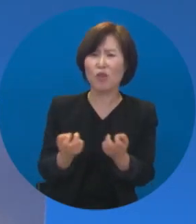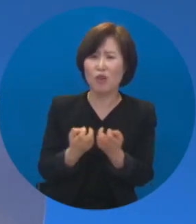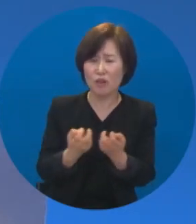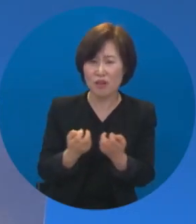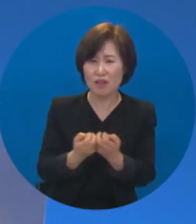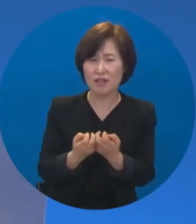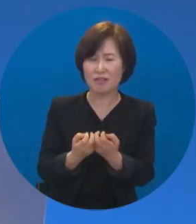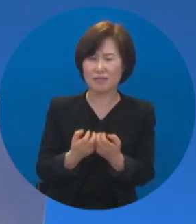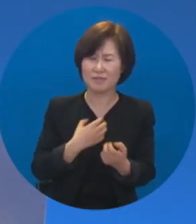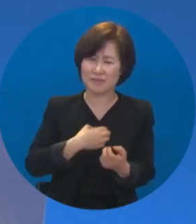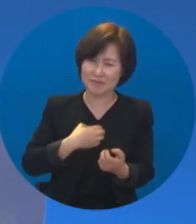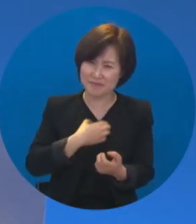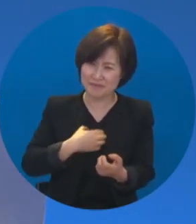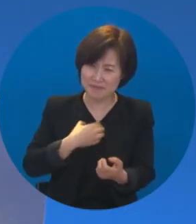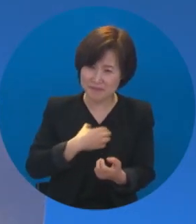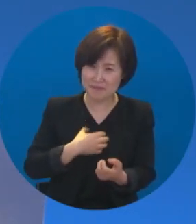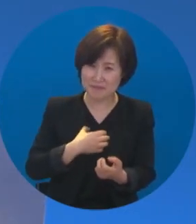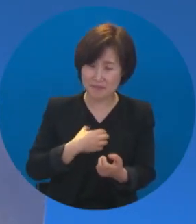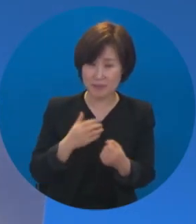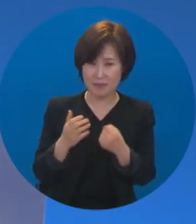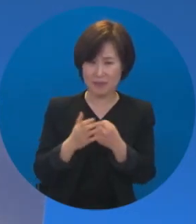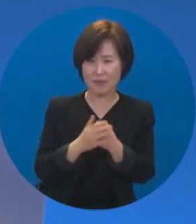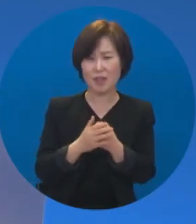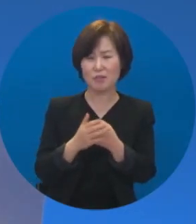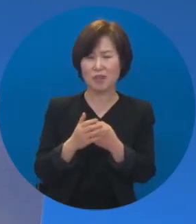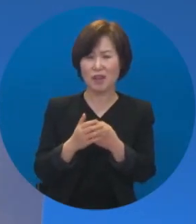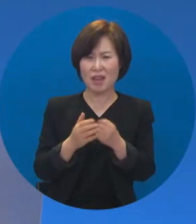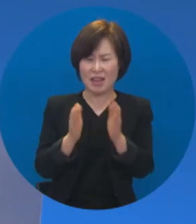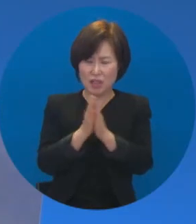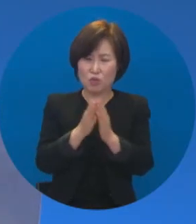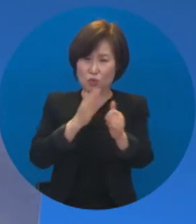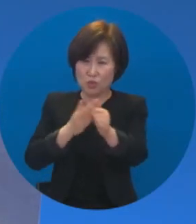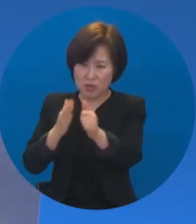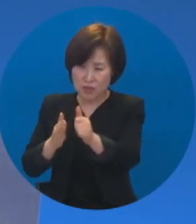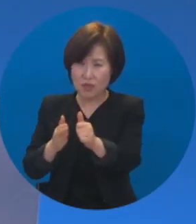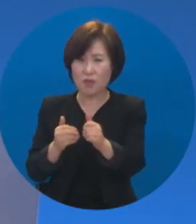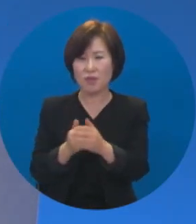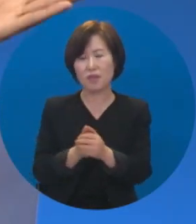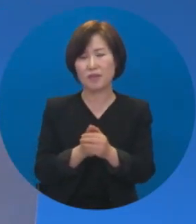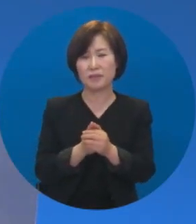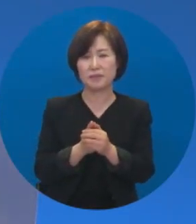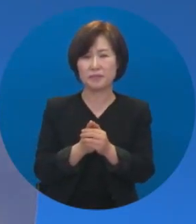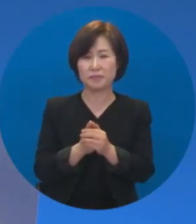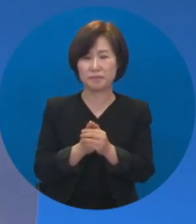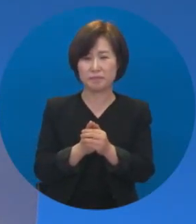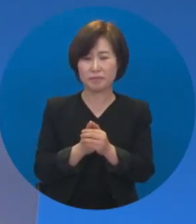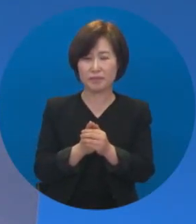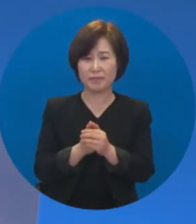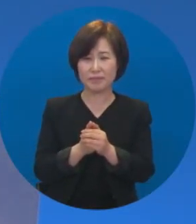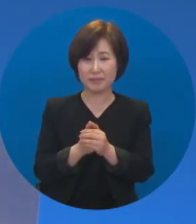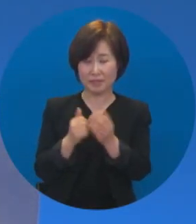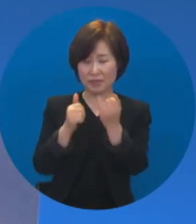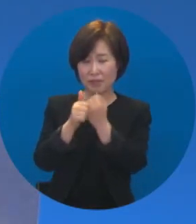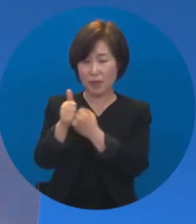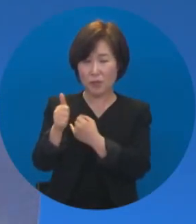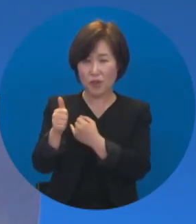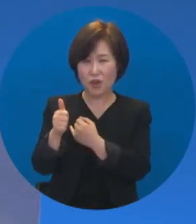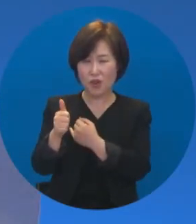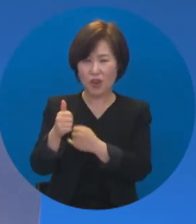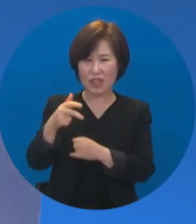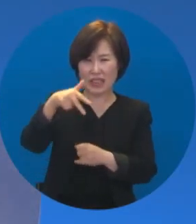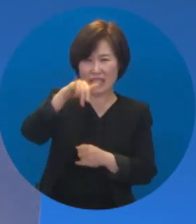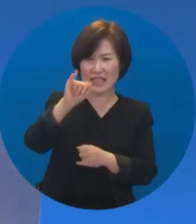주셨어요. 그리고 나서 하루는 남편이 의식이 왔다 갔다, 진통제를 너무 많이 먹어서 너무 많이